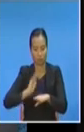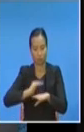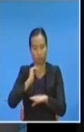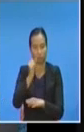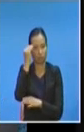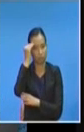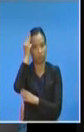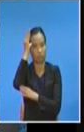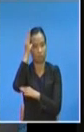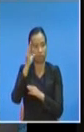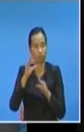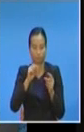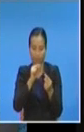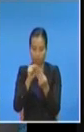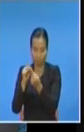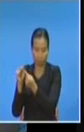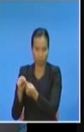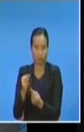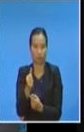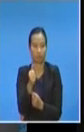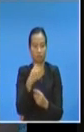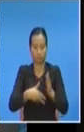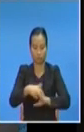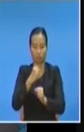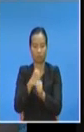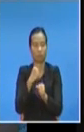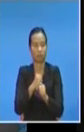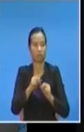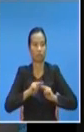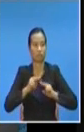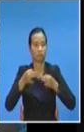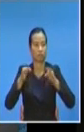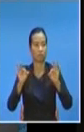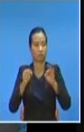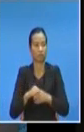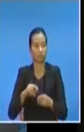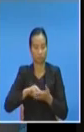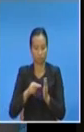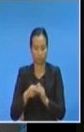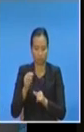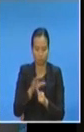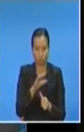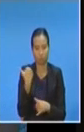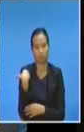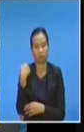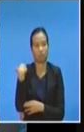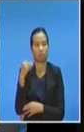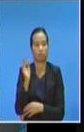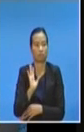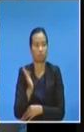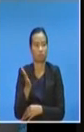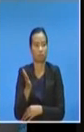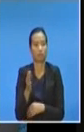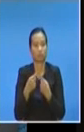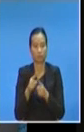กันเพื่อให้ข้าราชการตำรวจสามารถปฏิบัติหน้าที่ได้อย่างมีอิสระไม่ตกอยู่ใต้อานัตของบุคคลใดมีประสิทธิภาพและภา